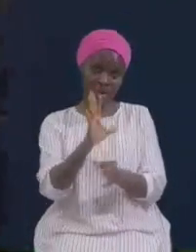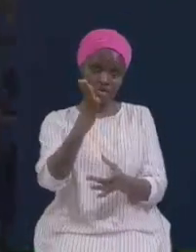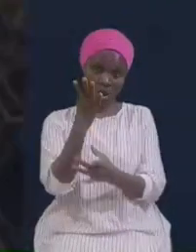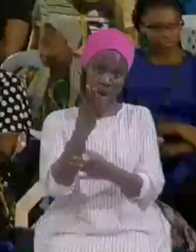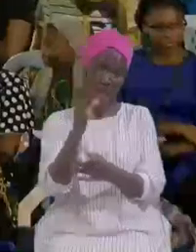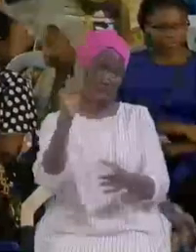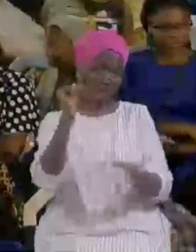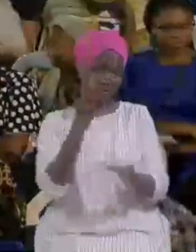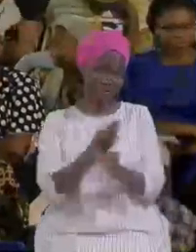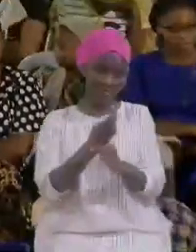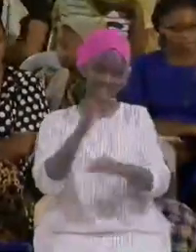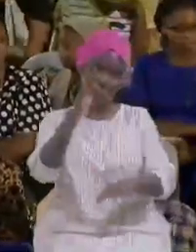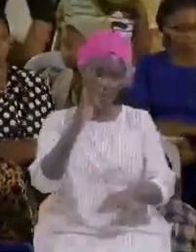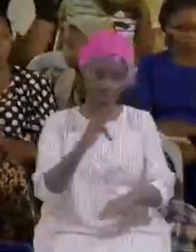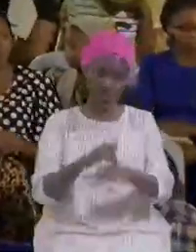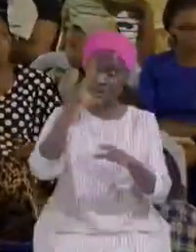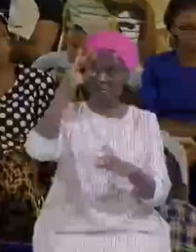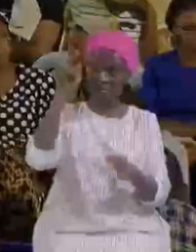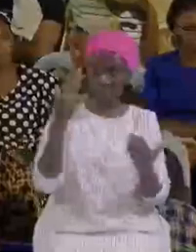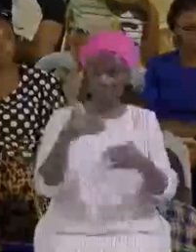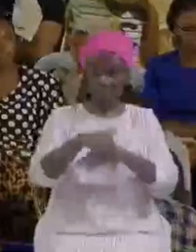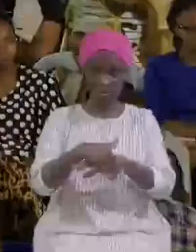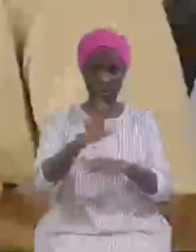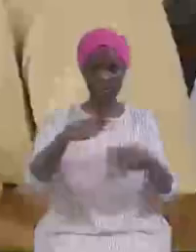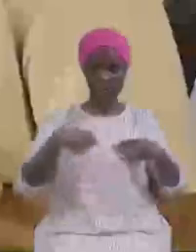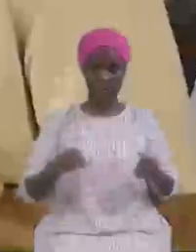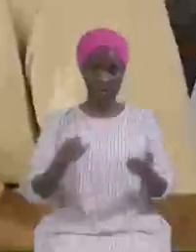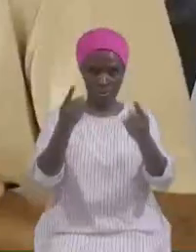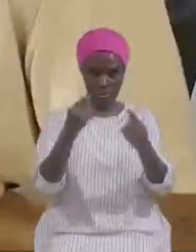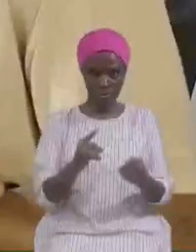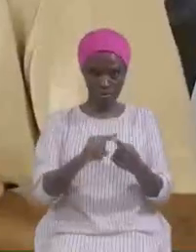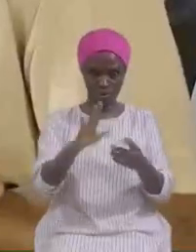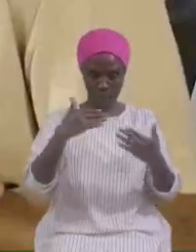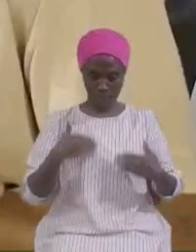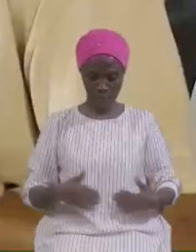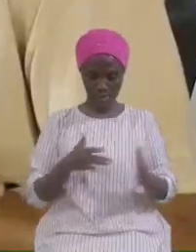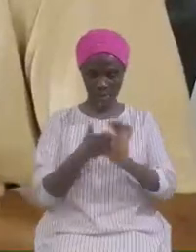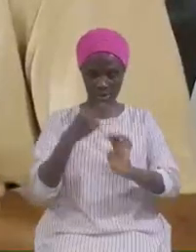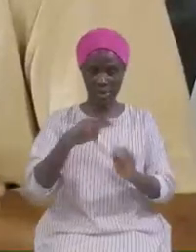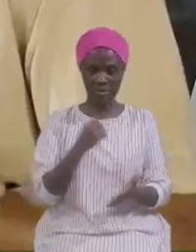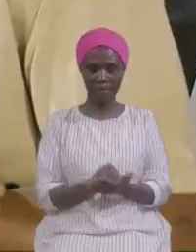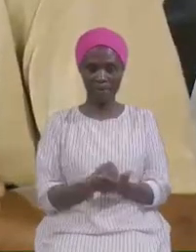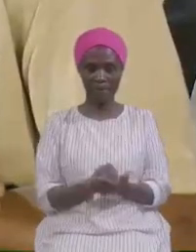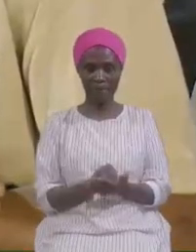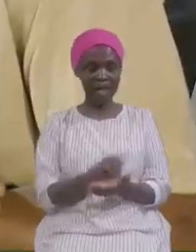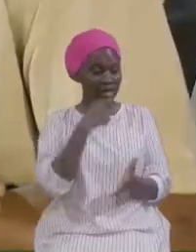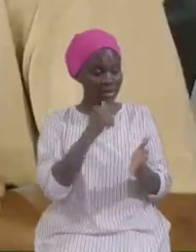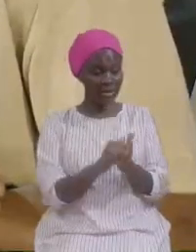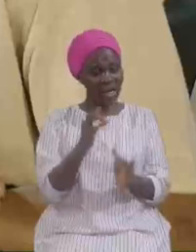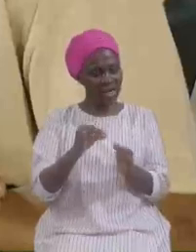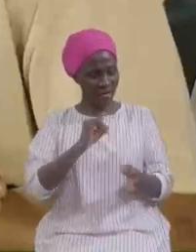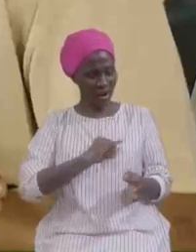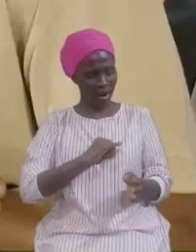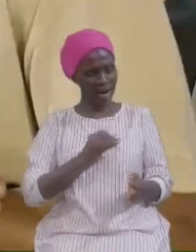toucher ce soir et ta guérison sera déposée dans ton corps. Si je puis seulement toucher